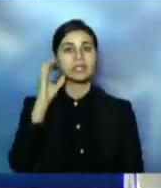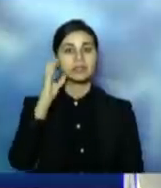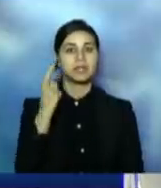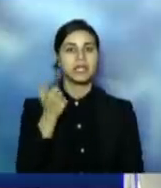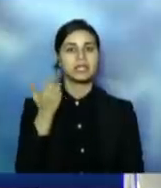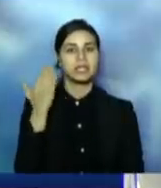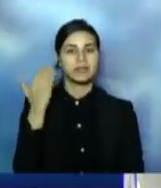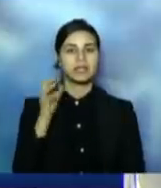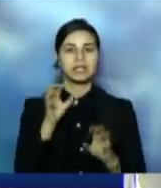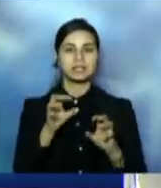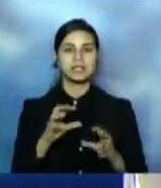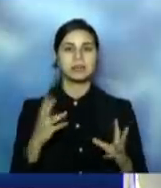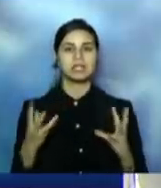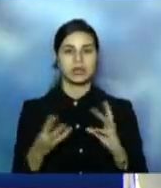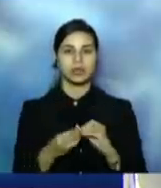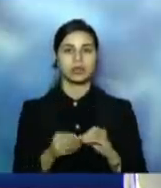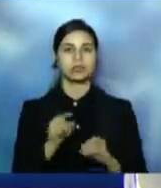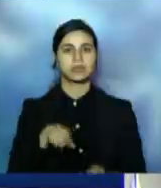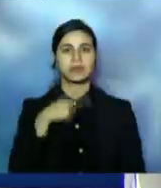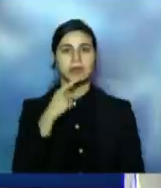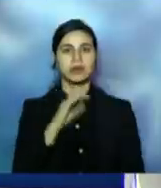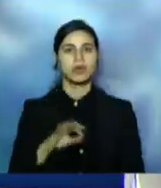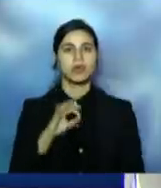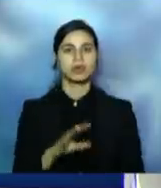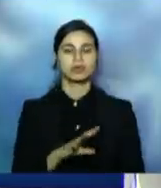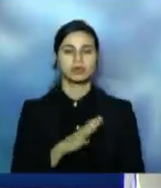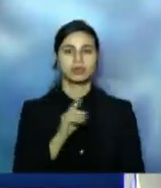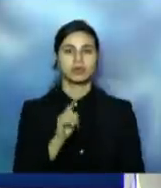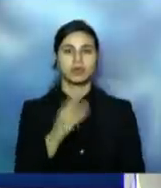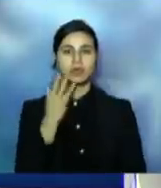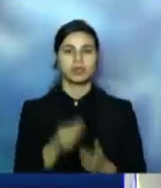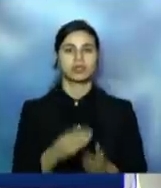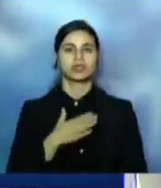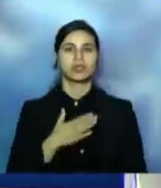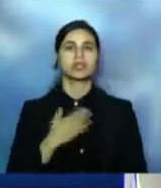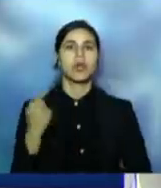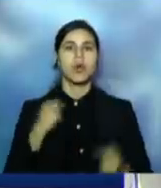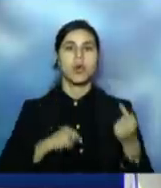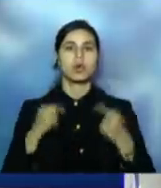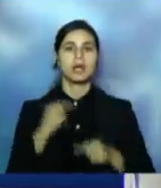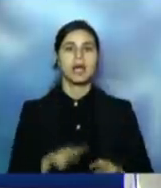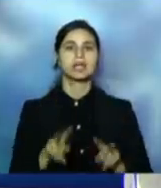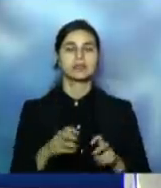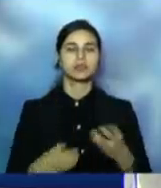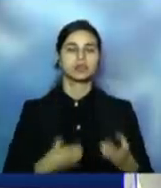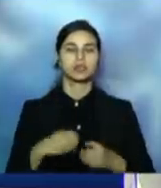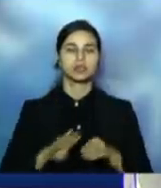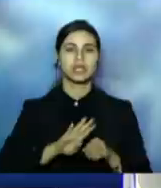გასულ კვირას წესების ერთობლიობას, იქ ლაპარაკი იყო ჩვენი ორგანიზმის